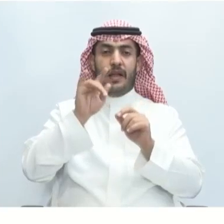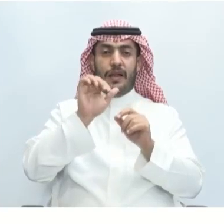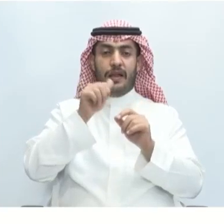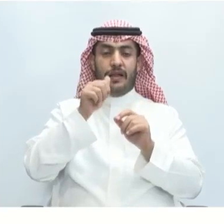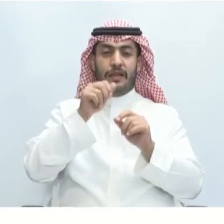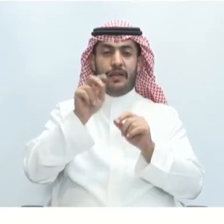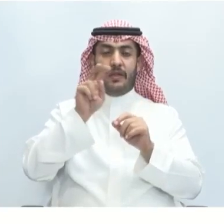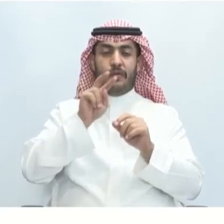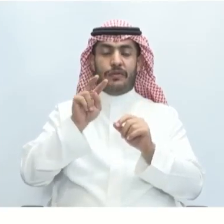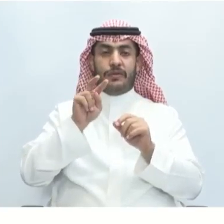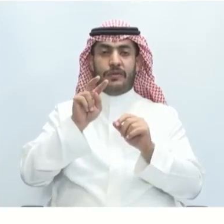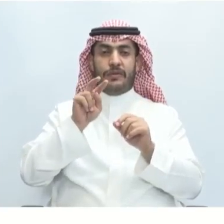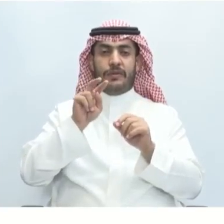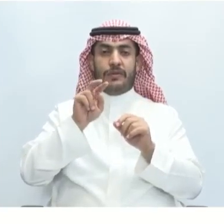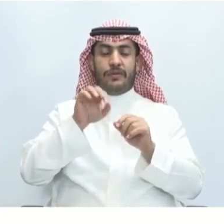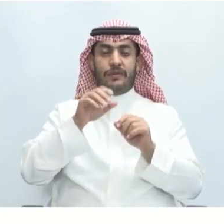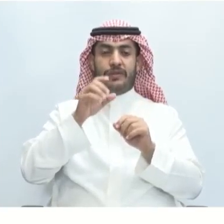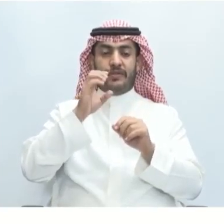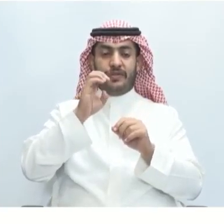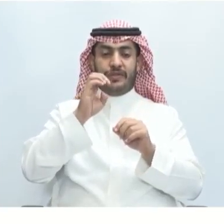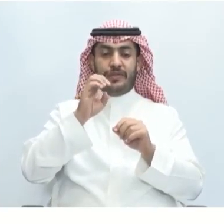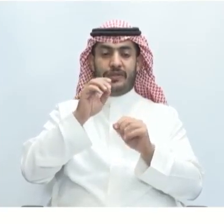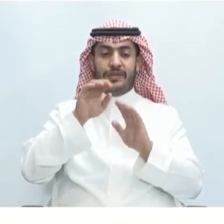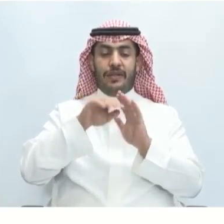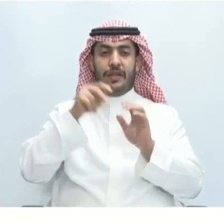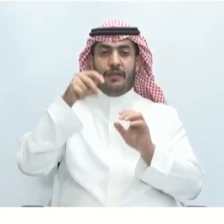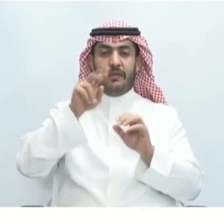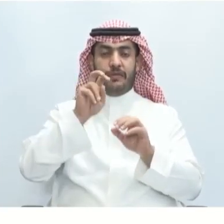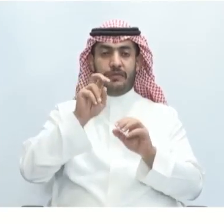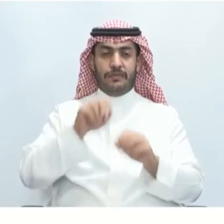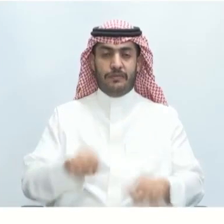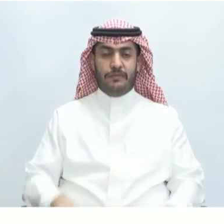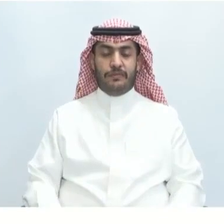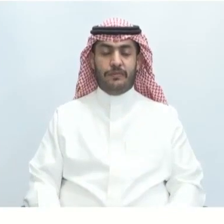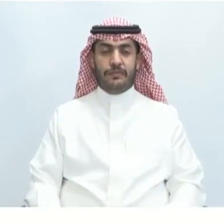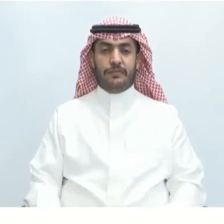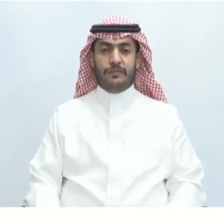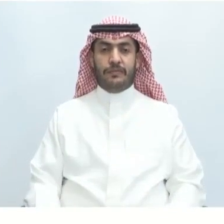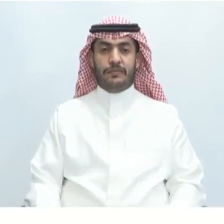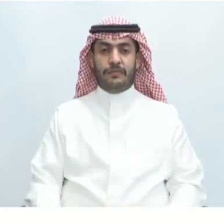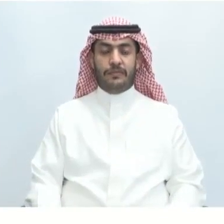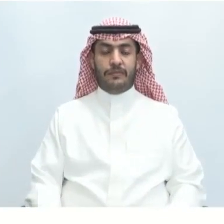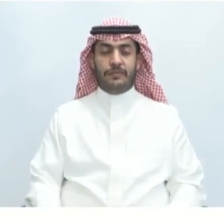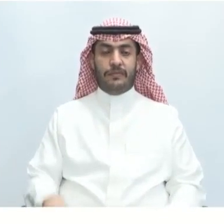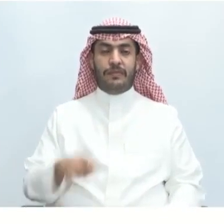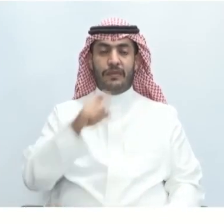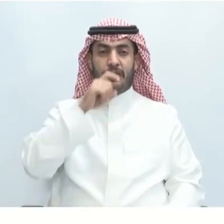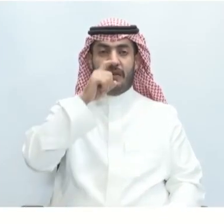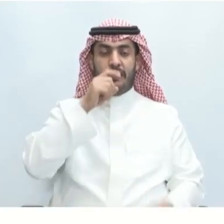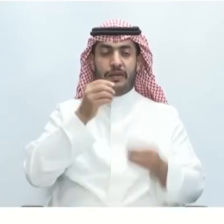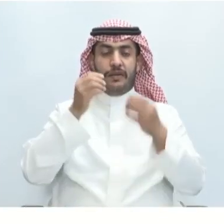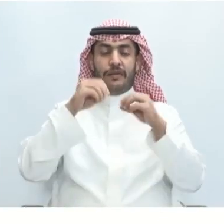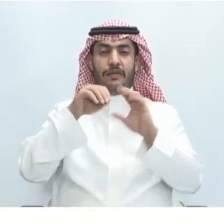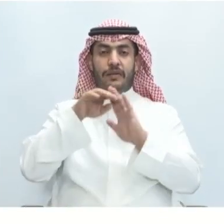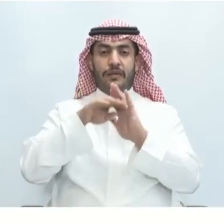من جي 22 الى جي ثمانيه وعشرين كذلك لابد فلا يجب ان يتخطى اي